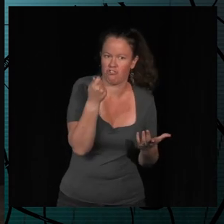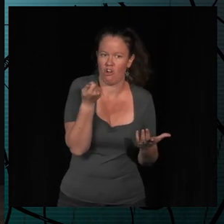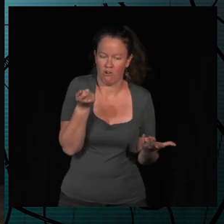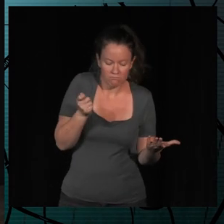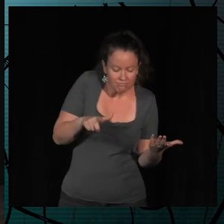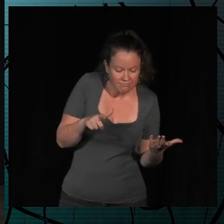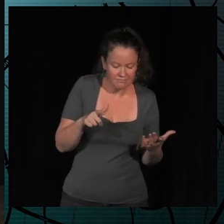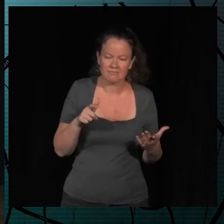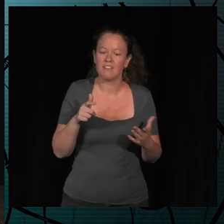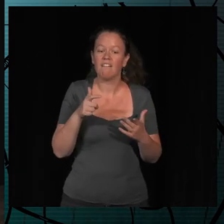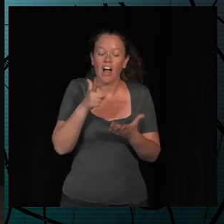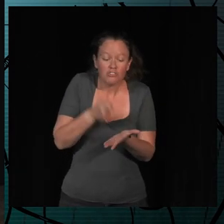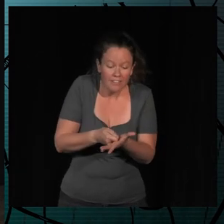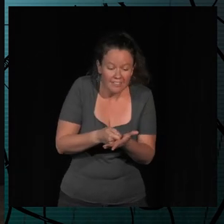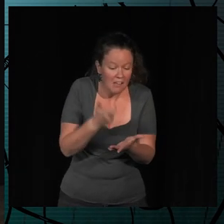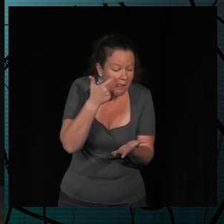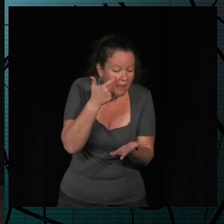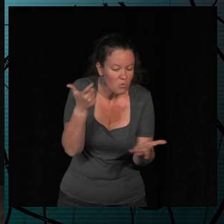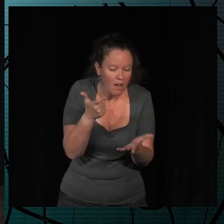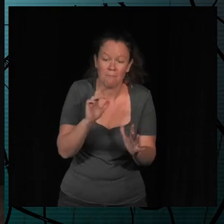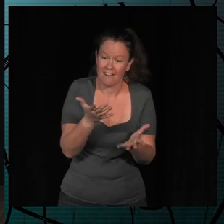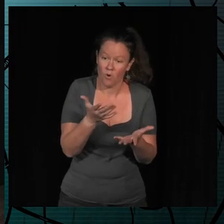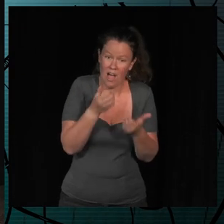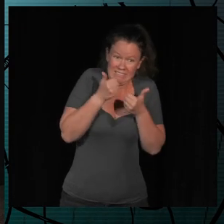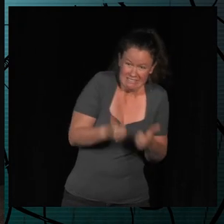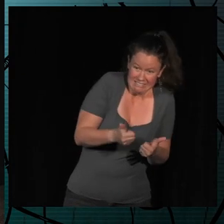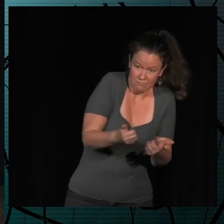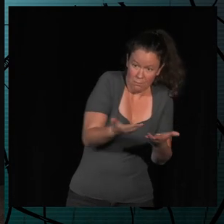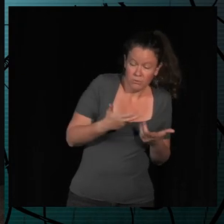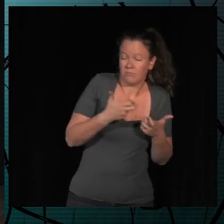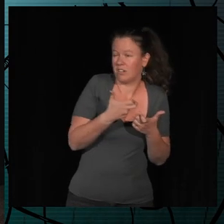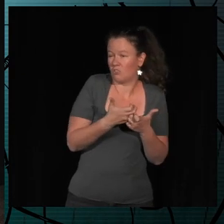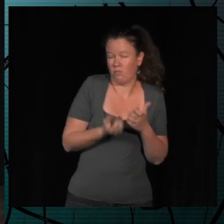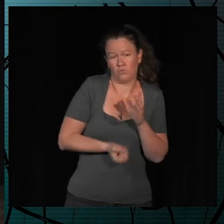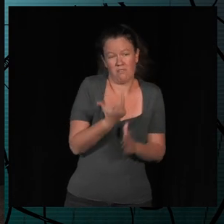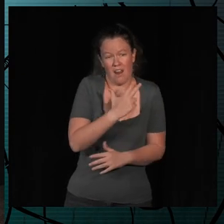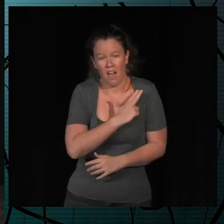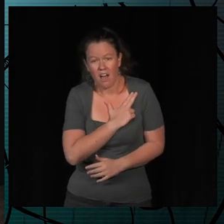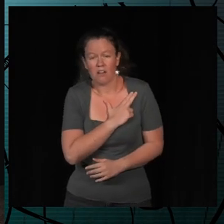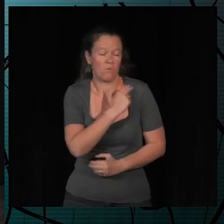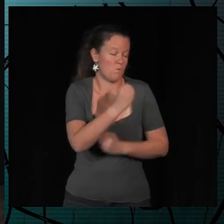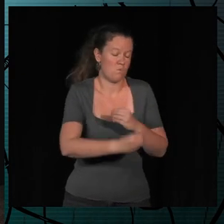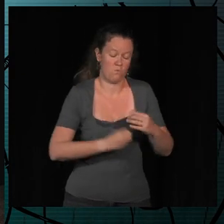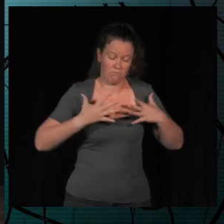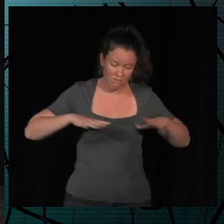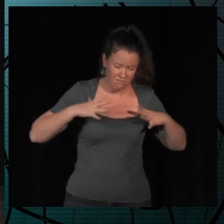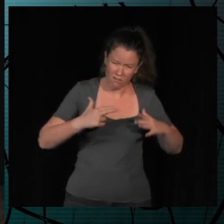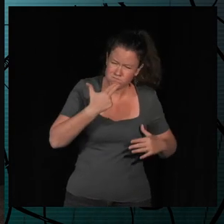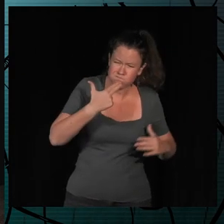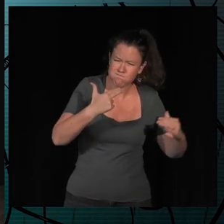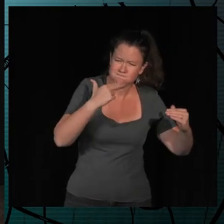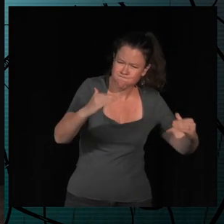des armes qui vont faire que vous allez extrêmement euh être fort dans le jeu mais vous pouvez gratter bien sûr beaucoup enfin gratter donc